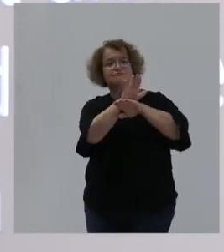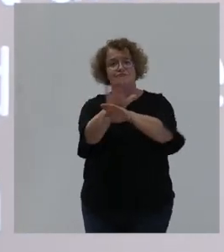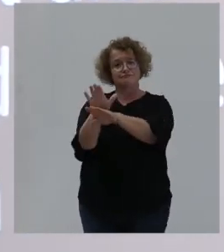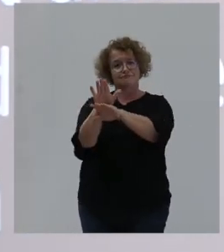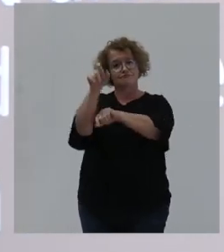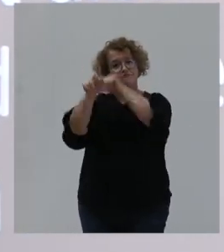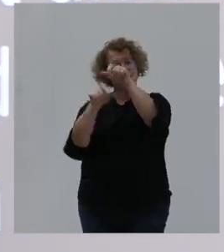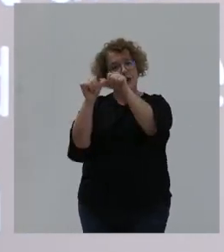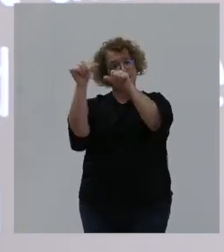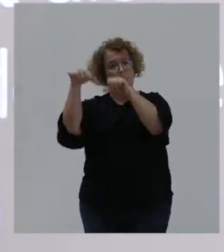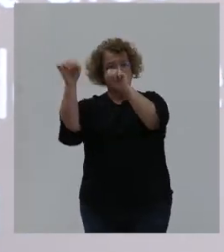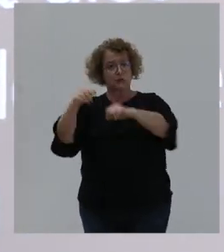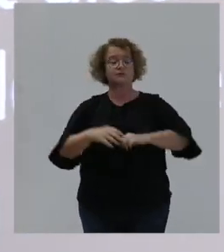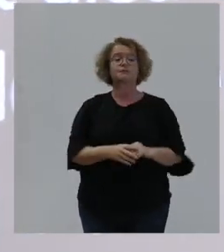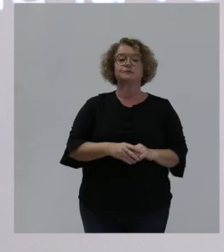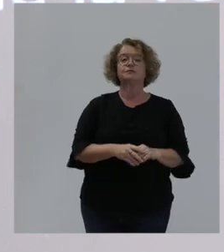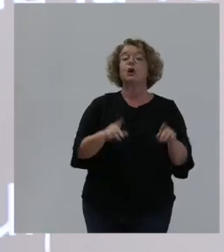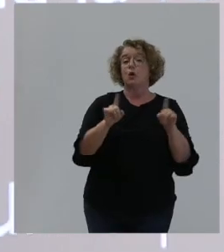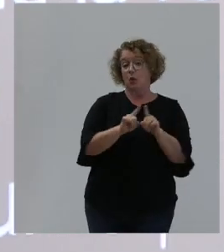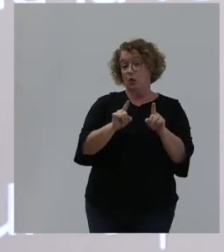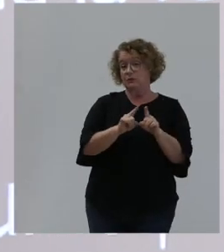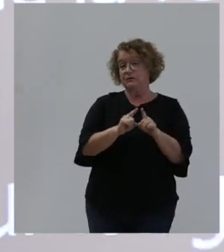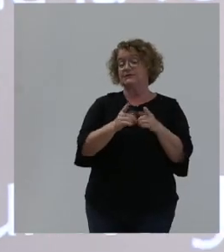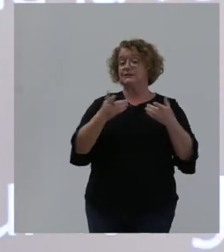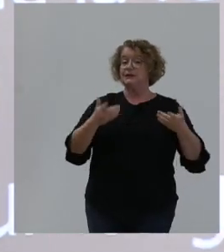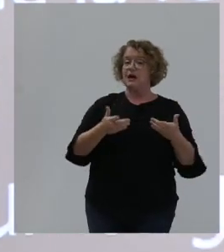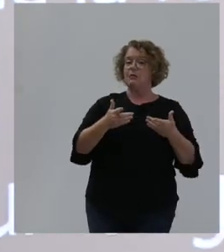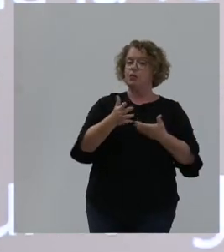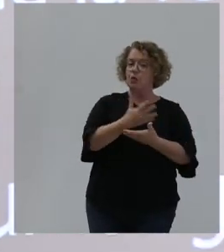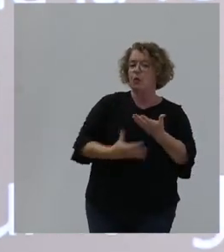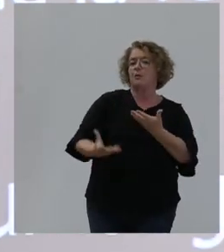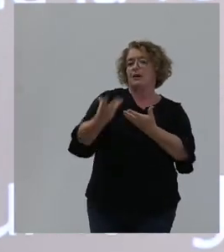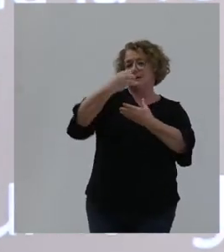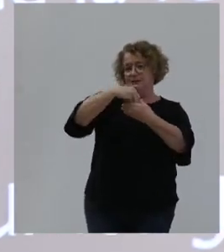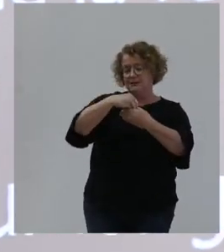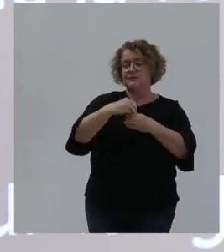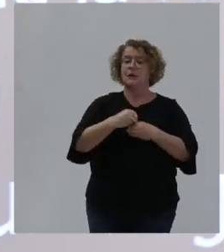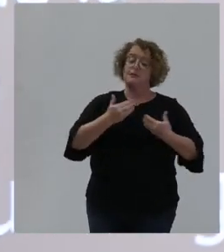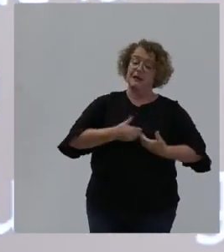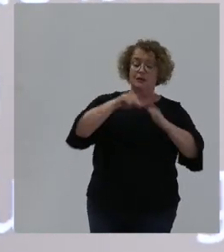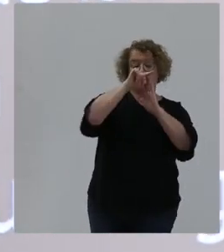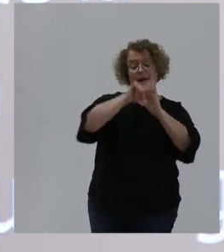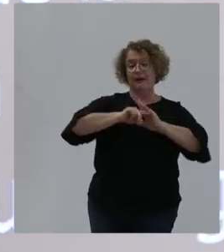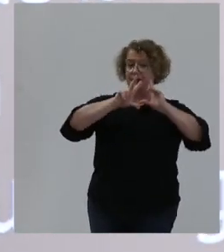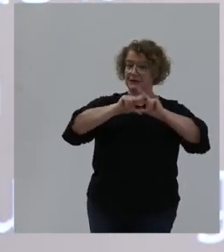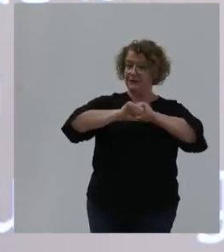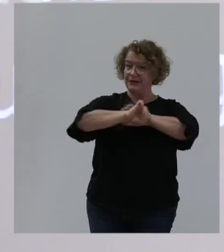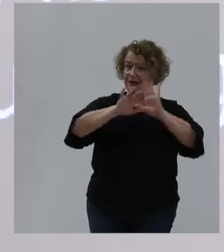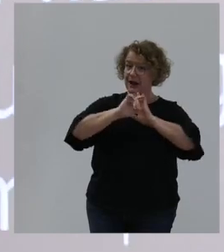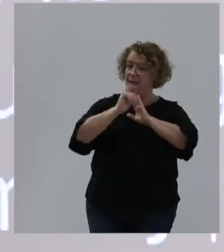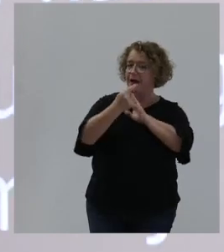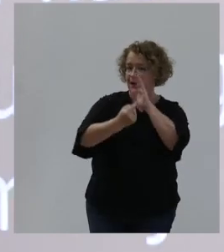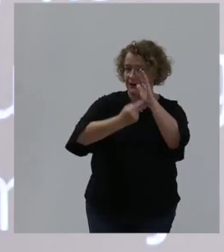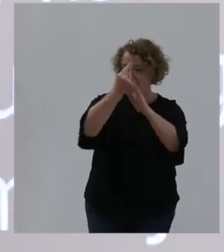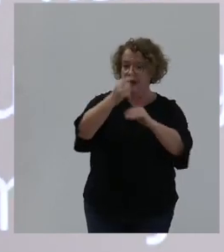distance. Dernière chose, donc pour la participation, je le dis maintenant, je le répéterai un petit peu plus tard, mais pour qu'on s'entende bien sur les règles, je vous